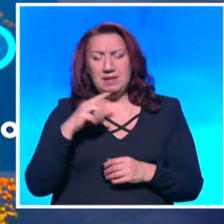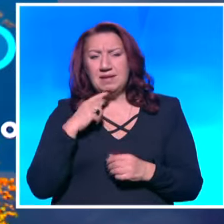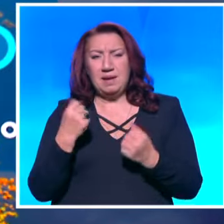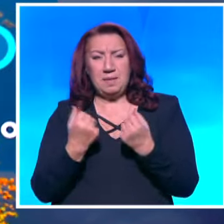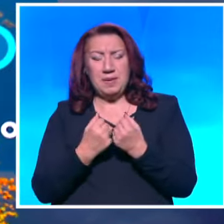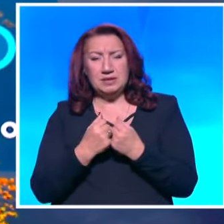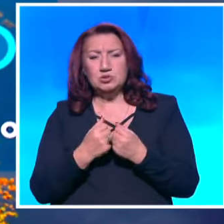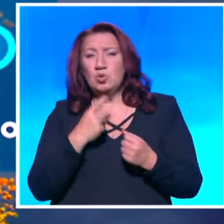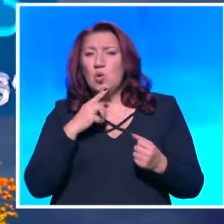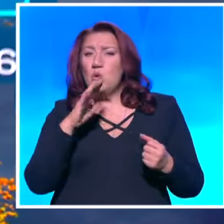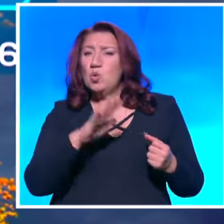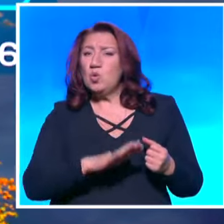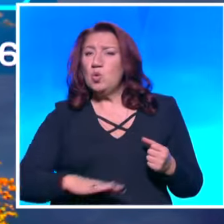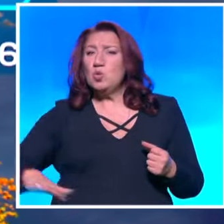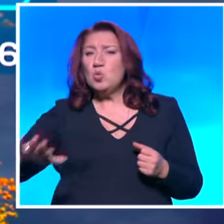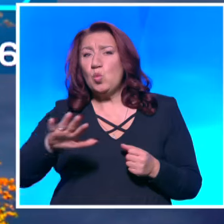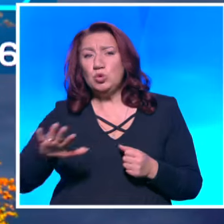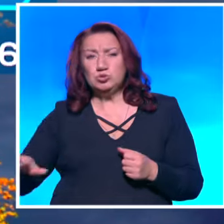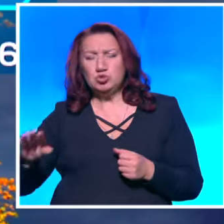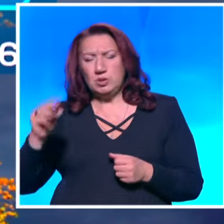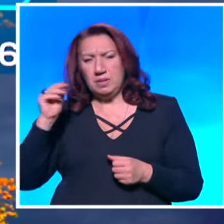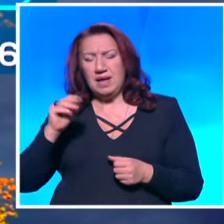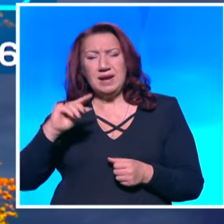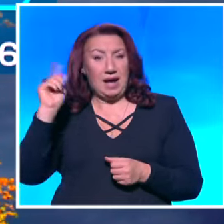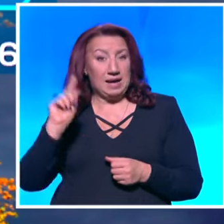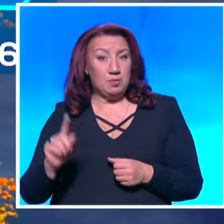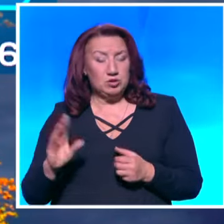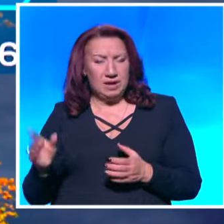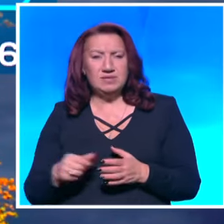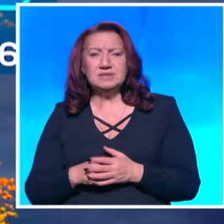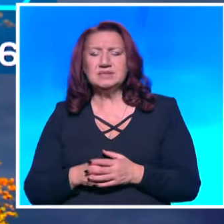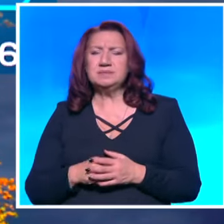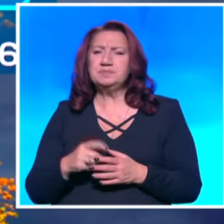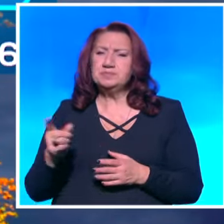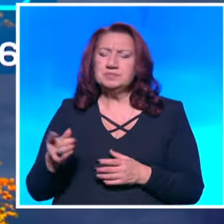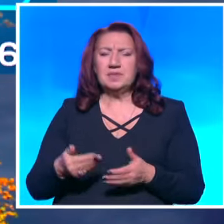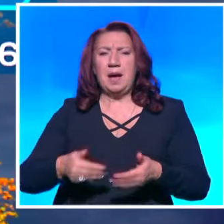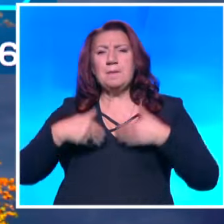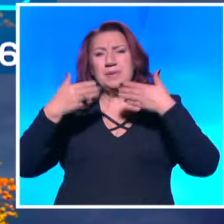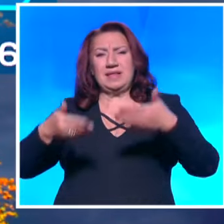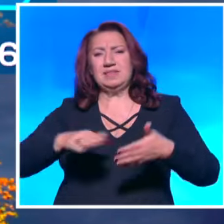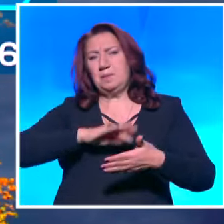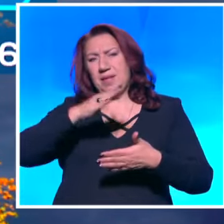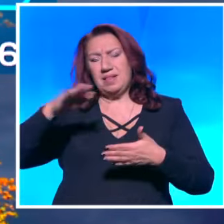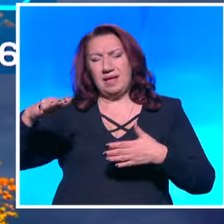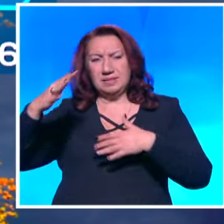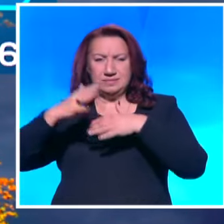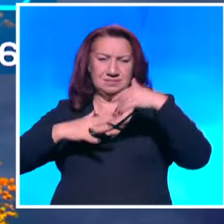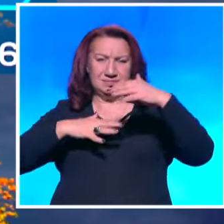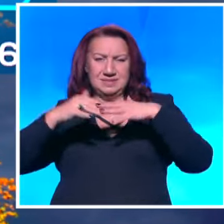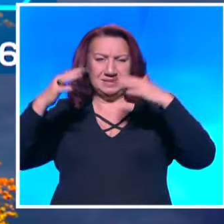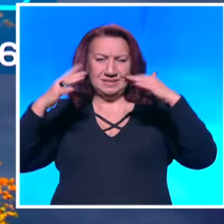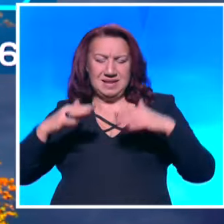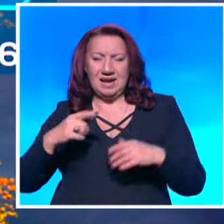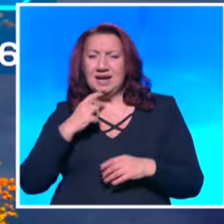дори са възможни гръмотевици в предбалкана и лудогорието превалявания от сняг а над западна българия валежите постепенно ще